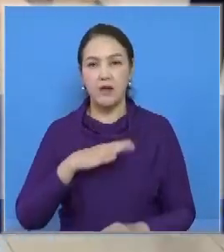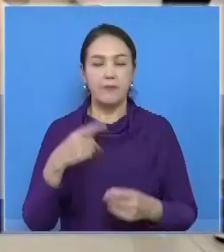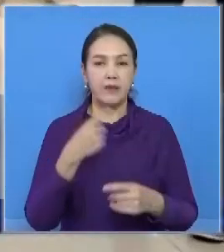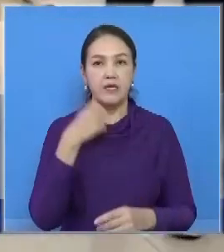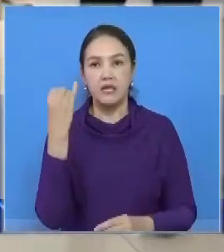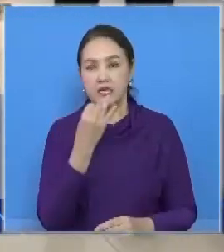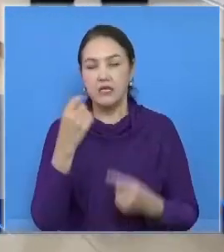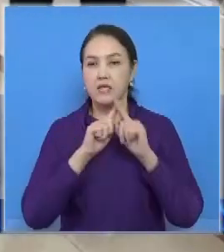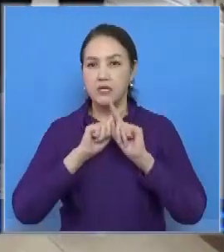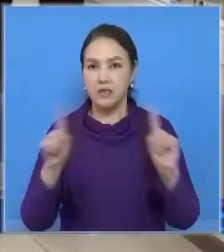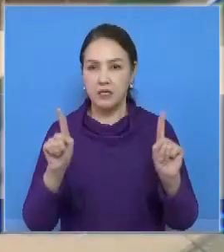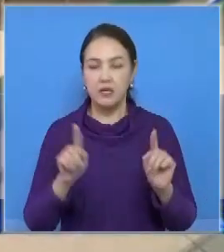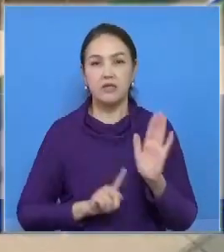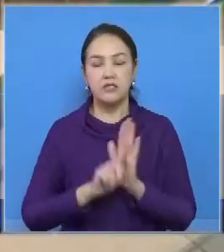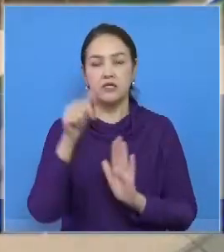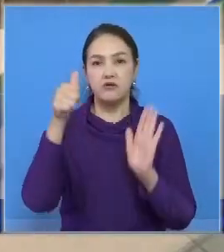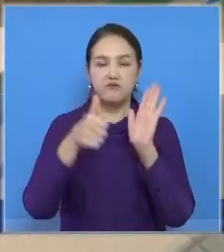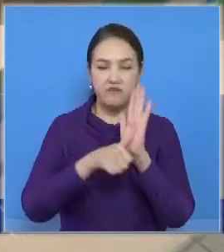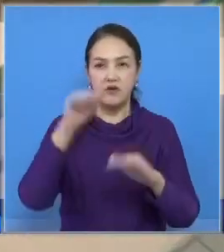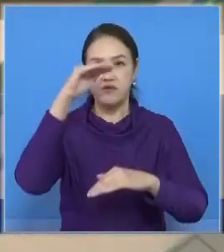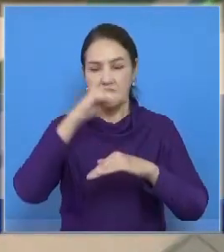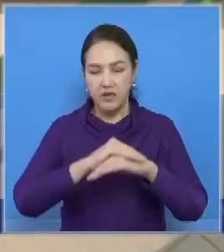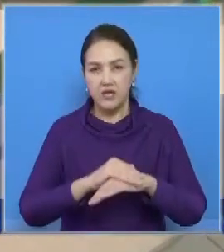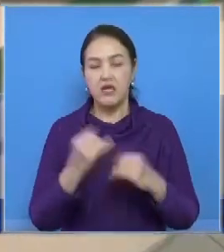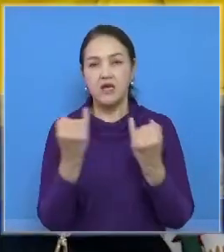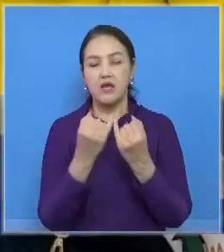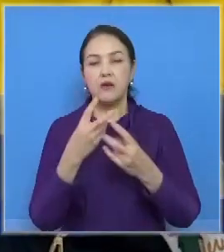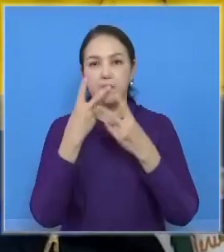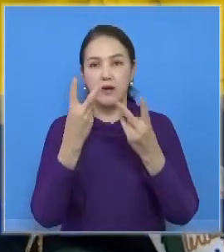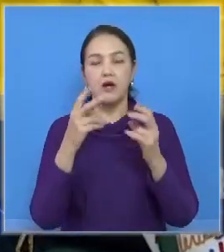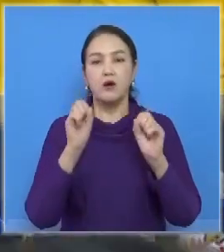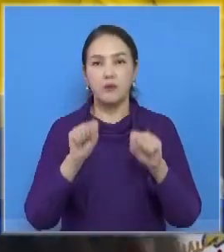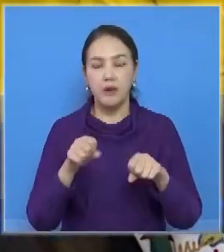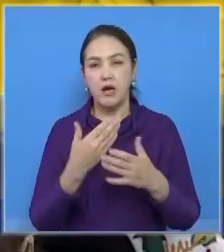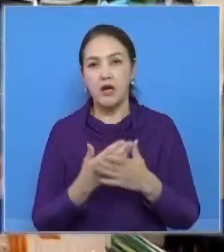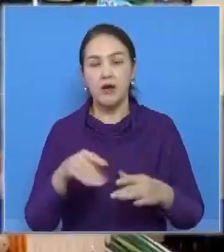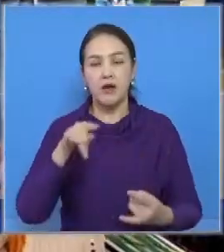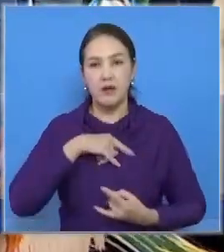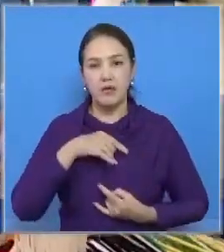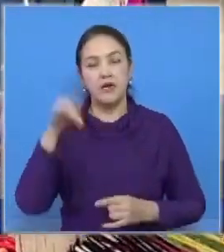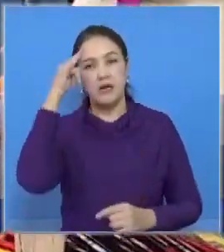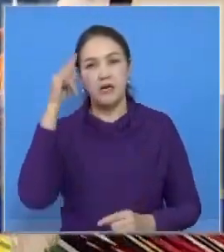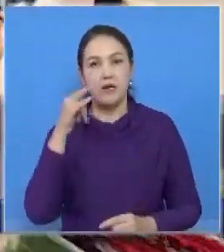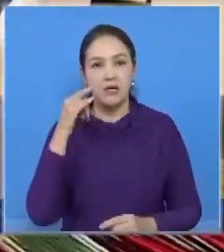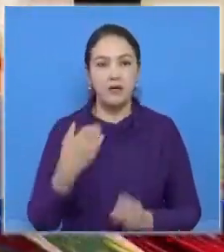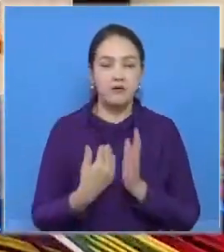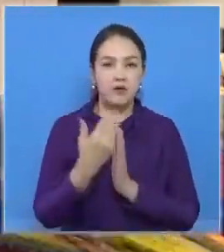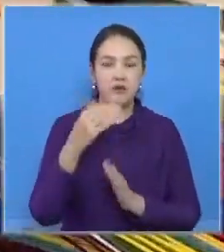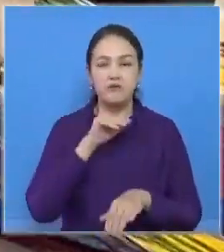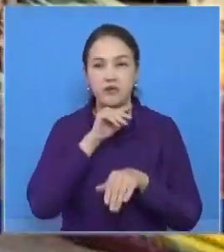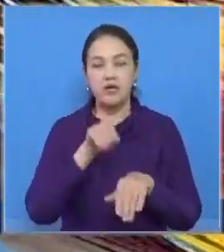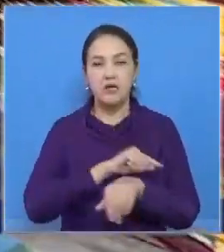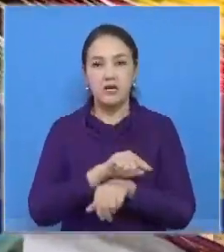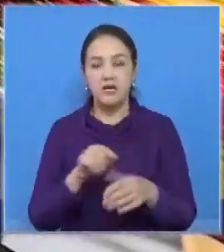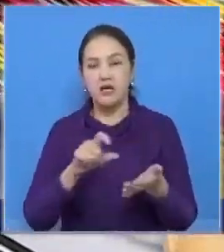красочной и необычной. Начиная с 6 часов вечера, актюбинцы и гости города могли полюбоваться на показ современной одежды в казахском стиле, выставку и мастер-классы